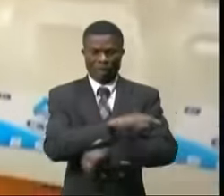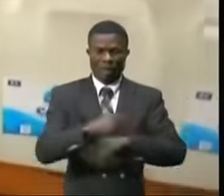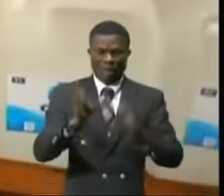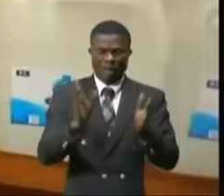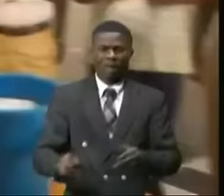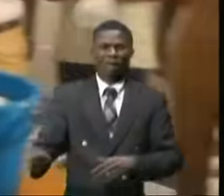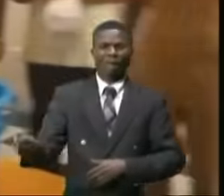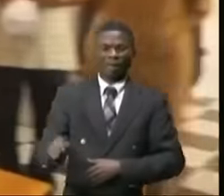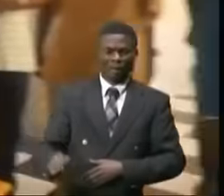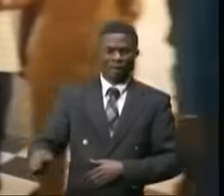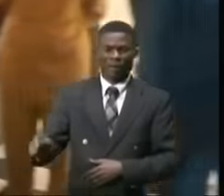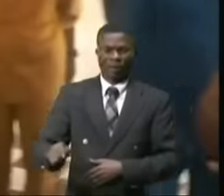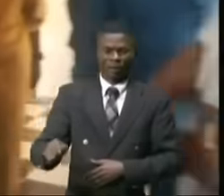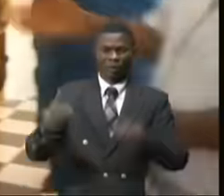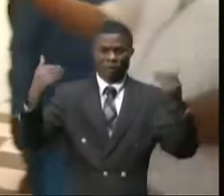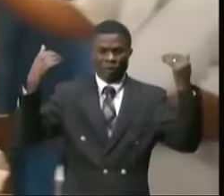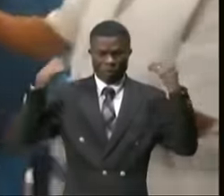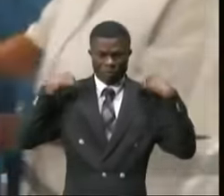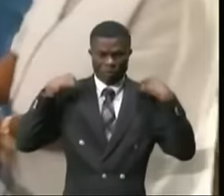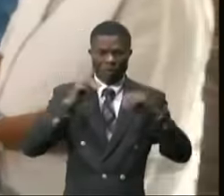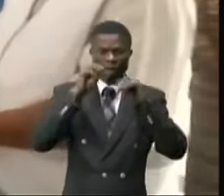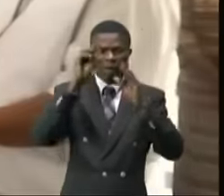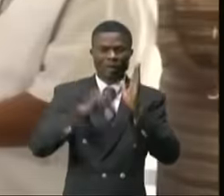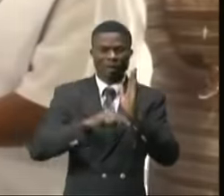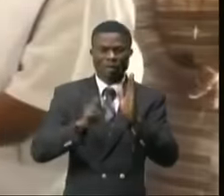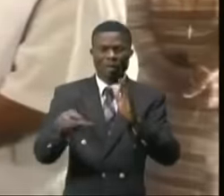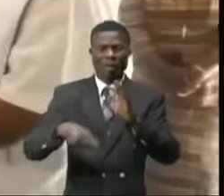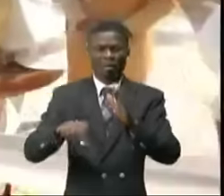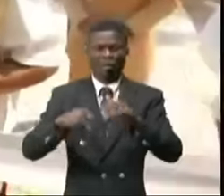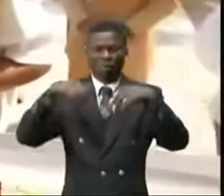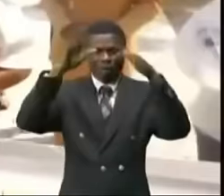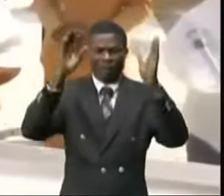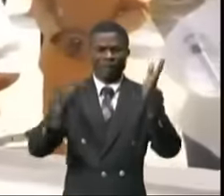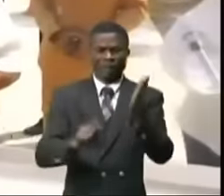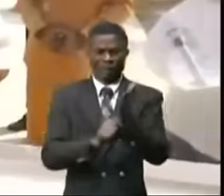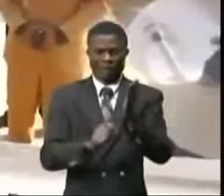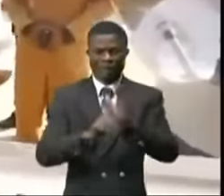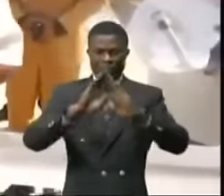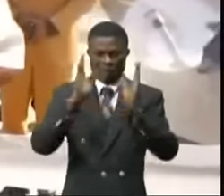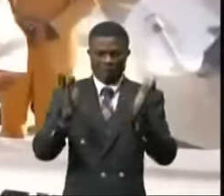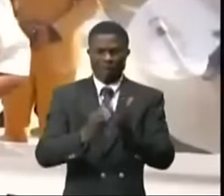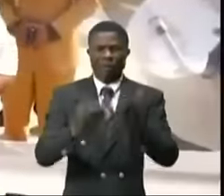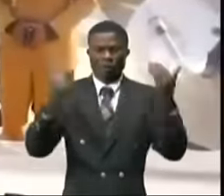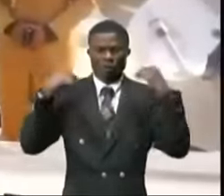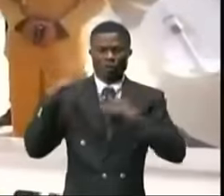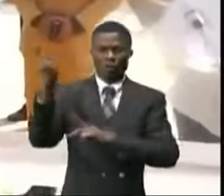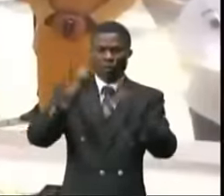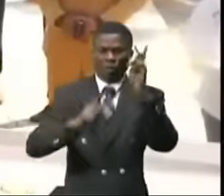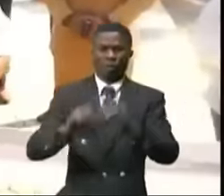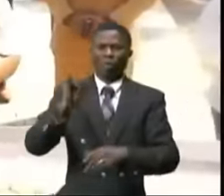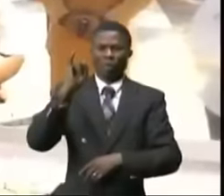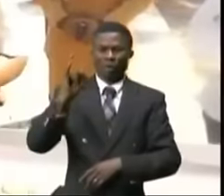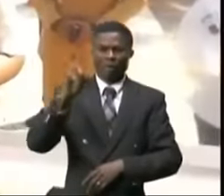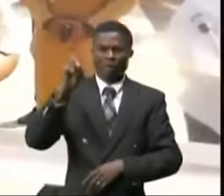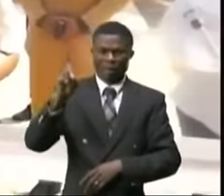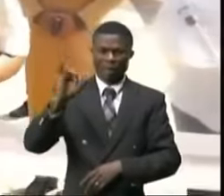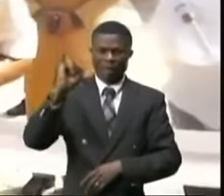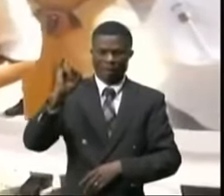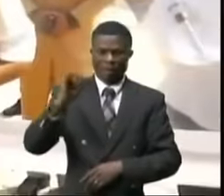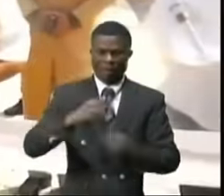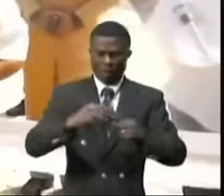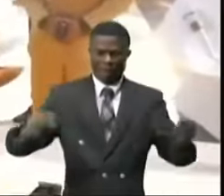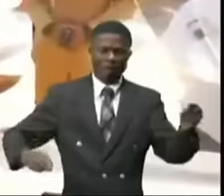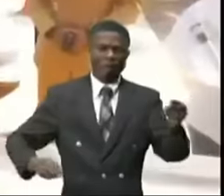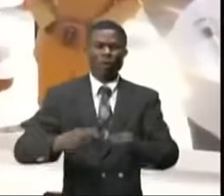du territoire, des autorités de l'enseignement primaire, secondaire et technique et de toutes les couches de la population d'Idiofa, le ruban